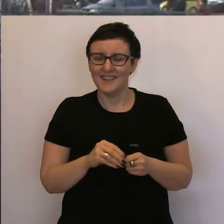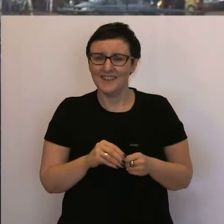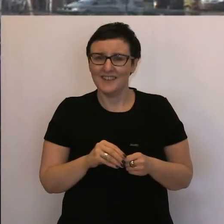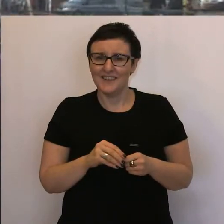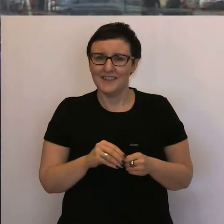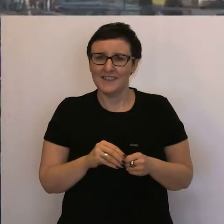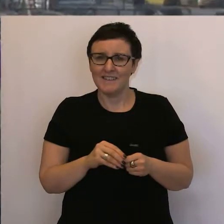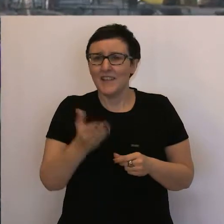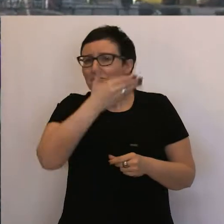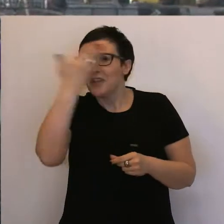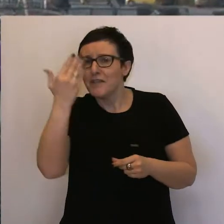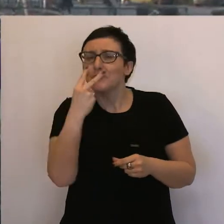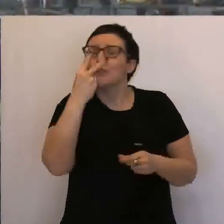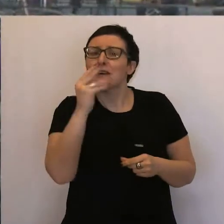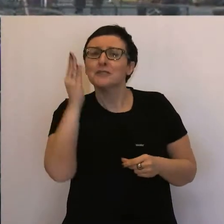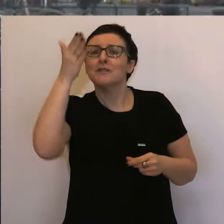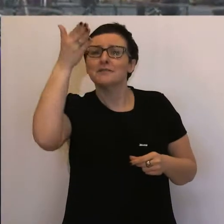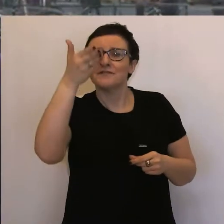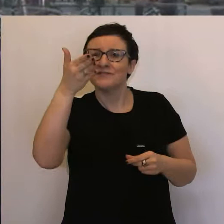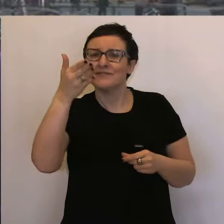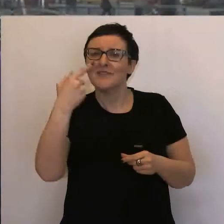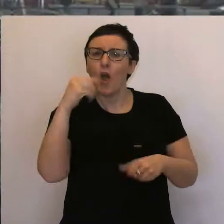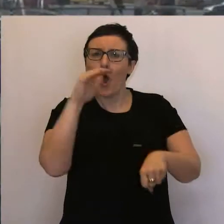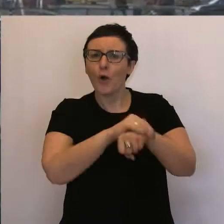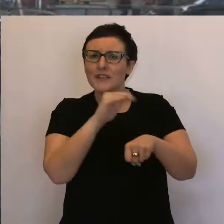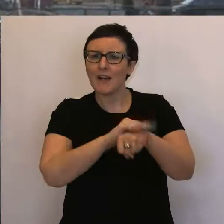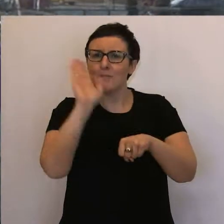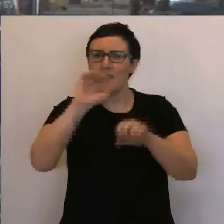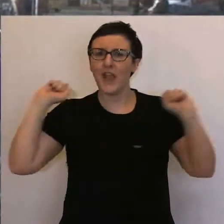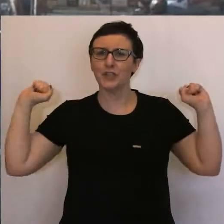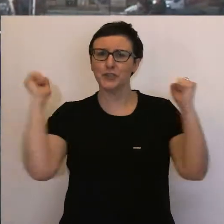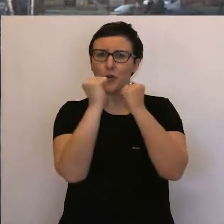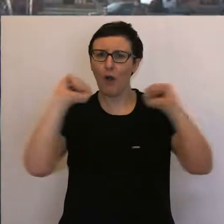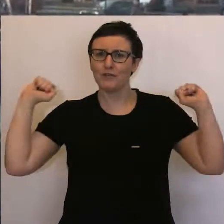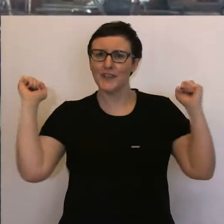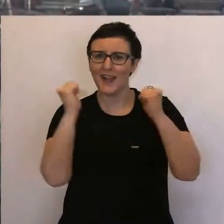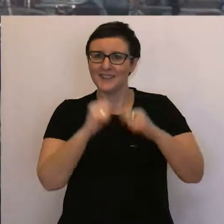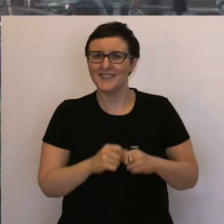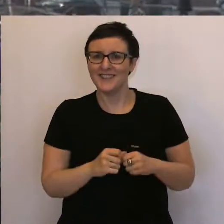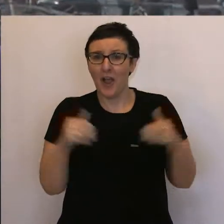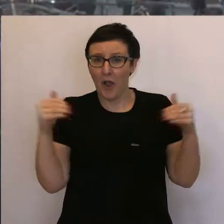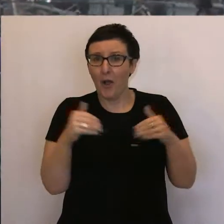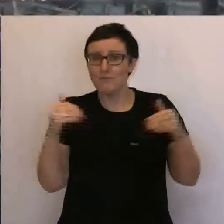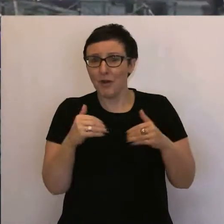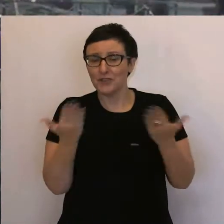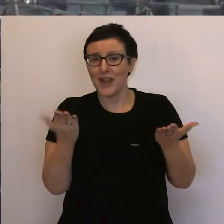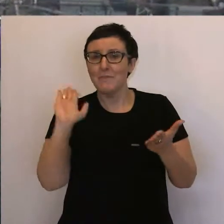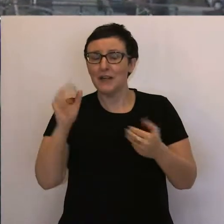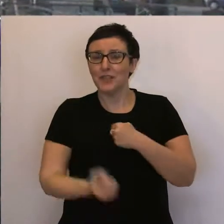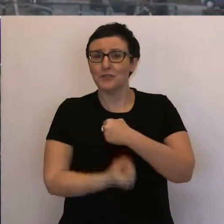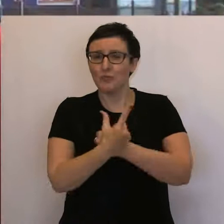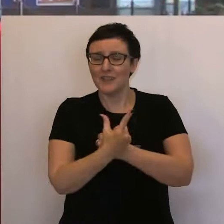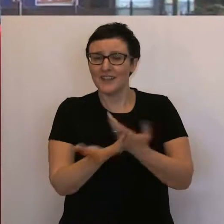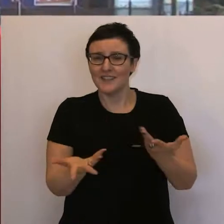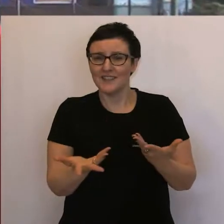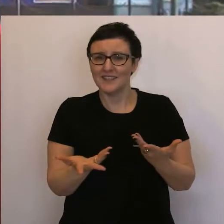tak, ale... Nie wiem, zobaczymy, co z tego wynika. Obiecałam sobie, że będę chodzić na siłownię. I teraz jak to publicznie powiem, więc może to przyniesie jakiś